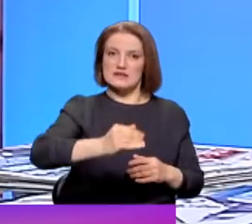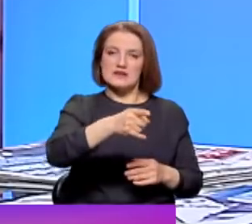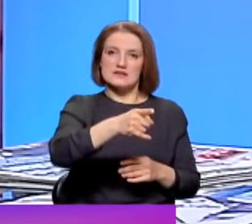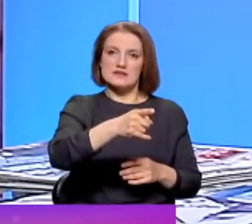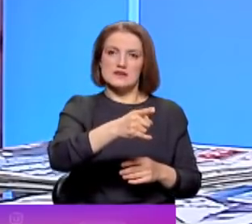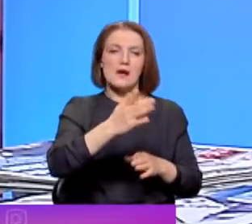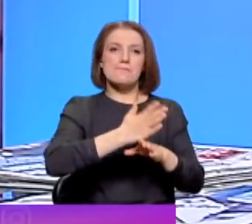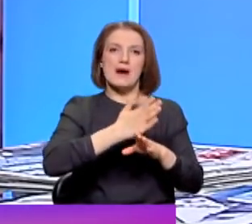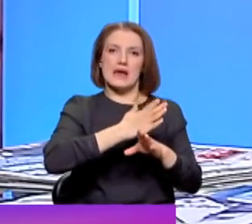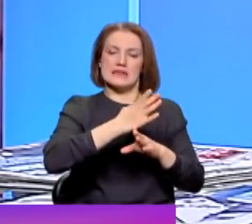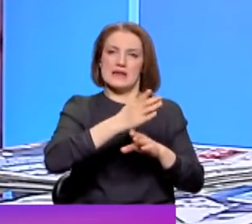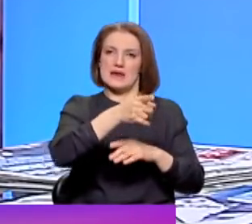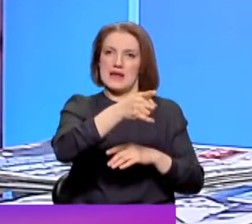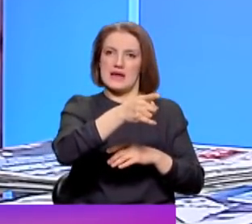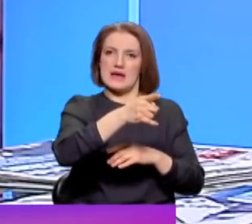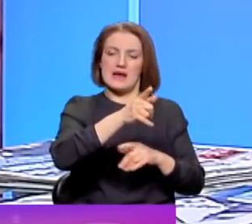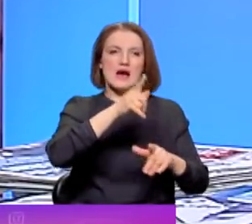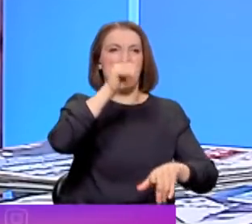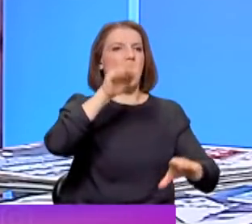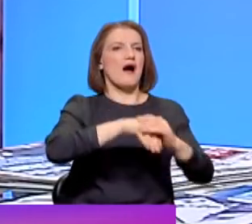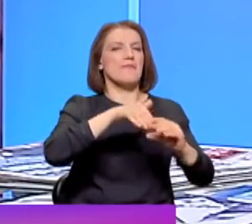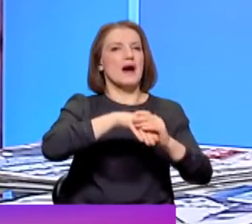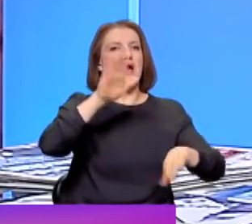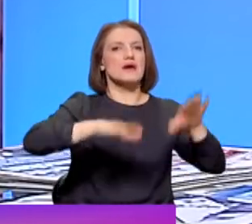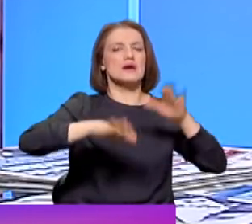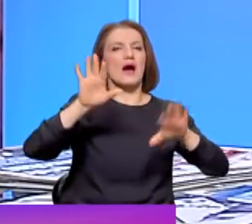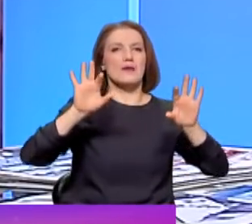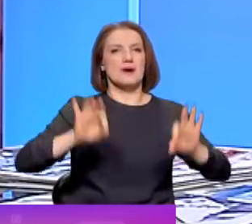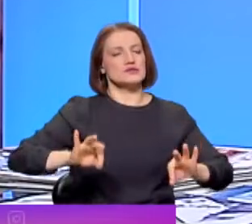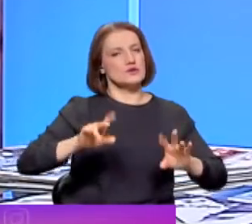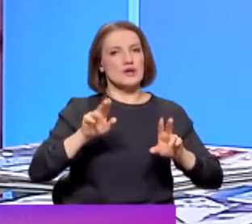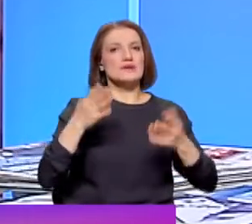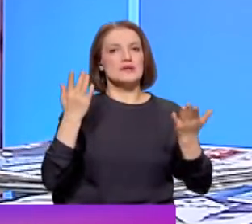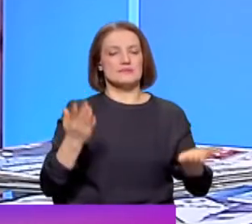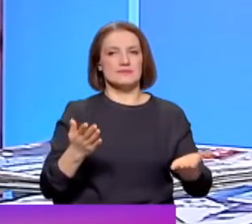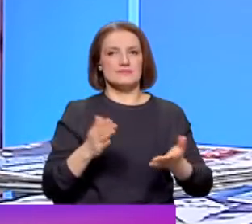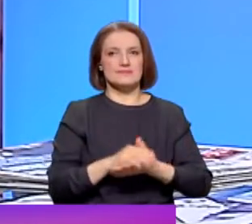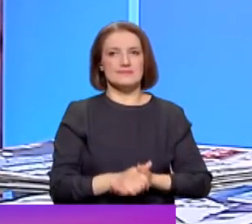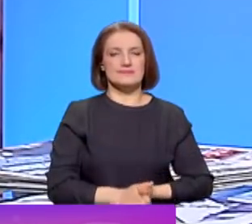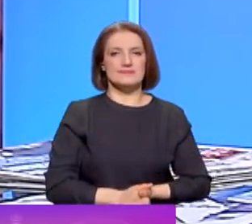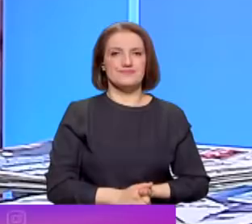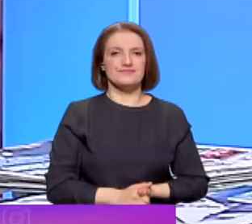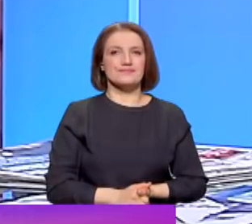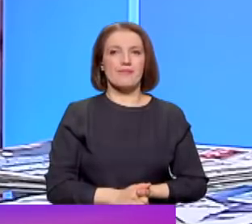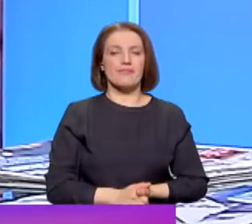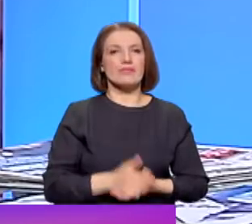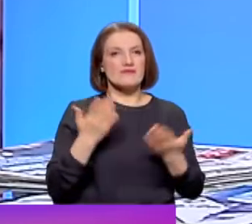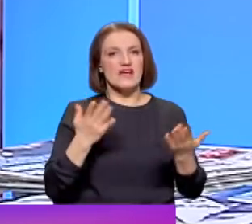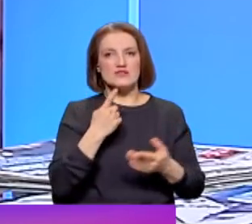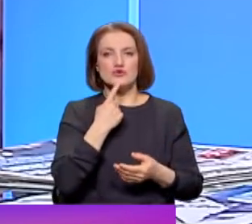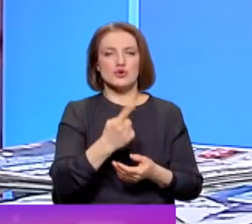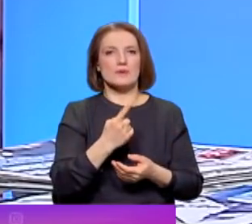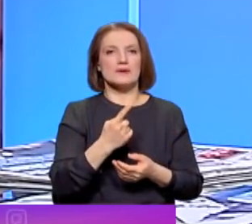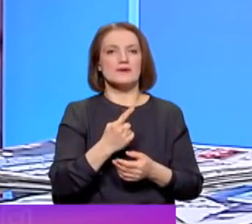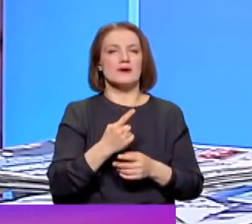diye marketlere çağırdı bulunuyor şu an ya bir kampanya şeklinde çağrılar yapılıyor ve